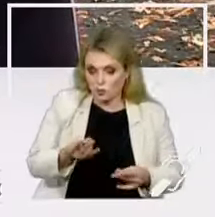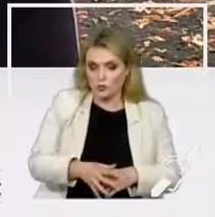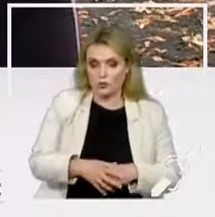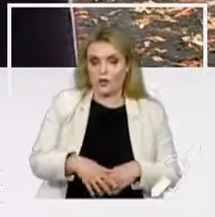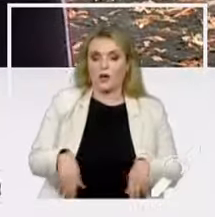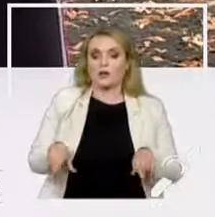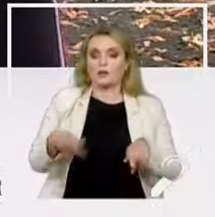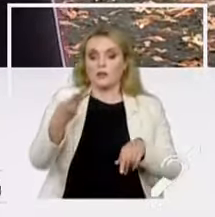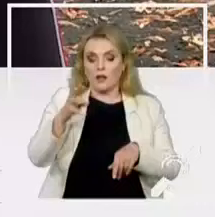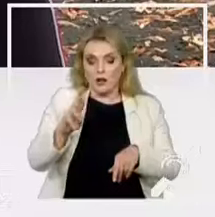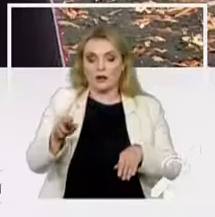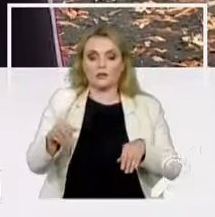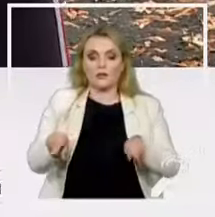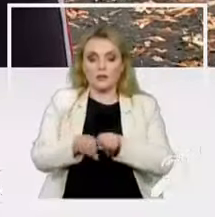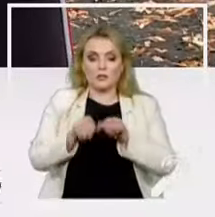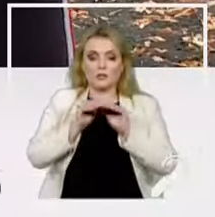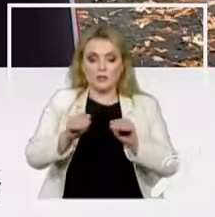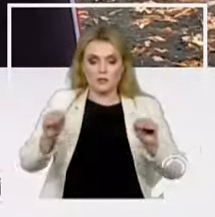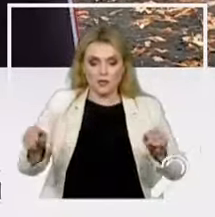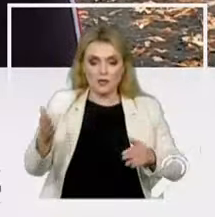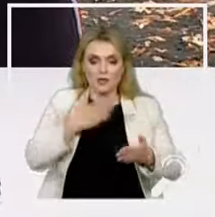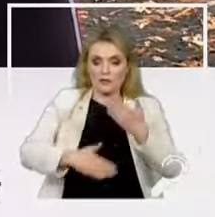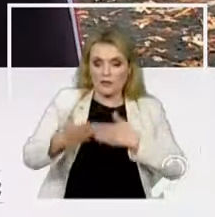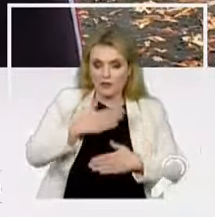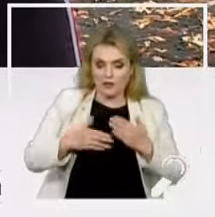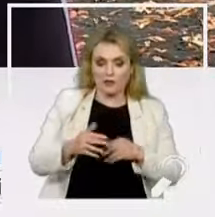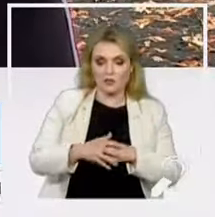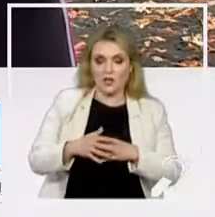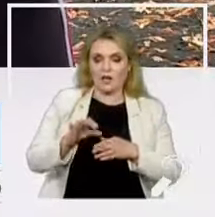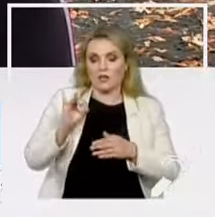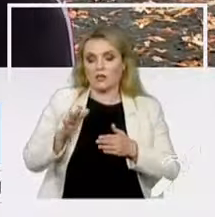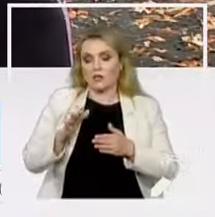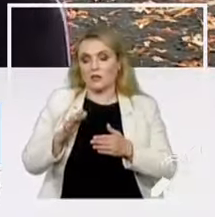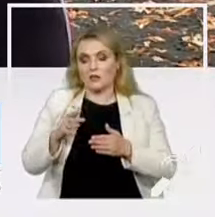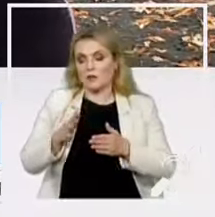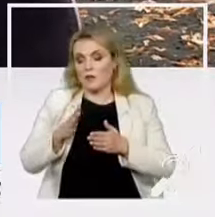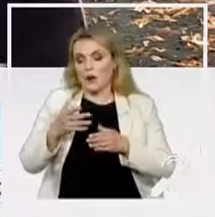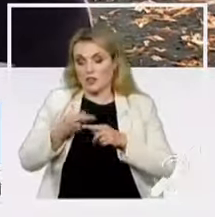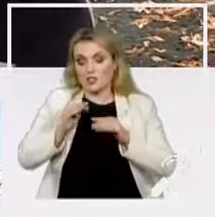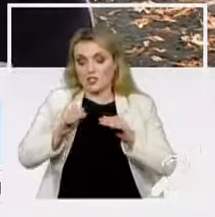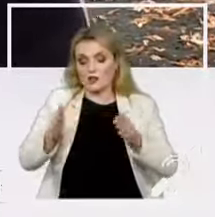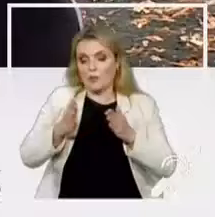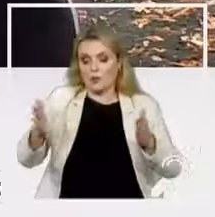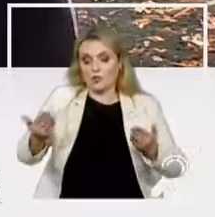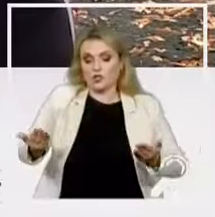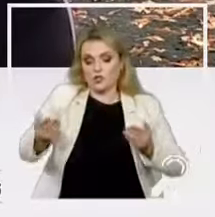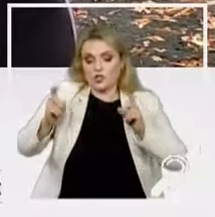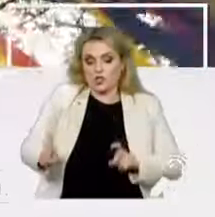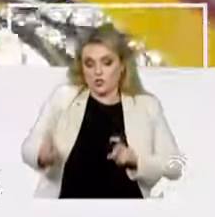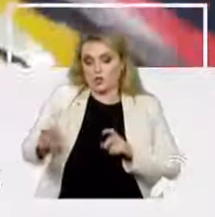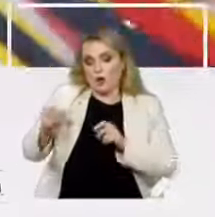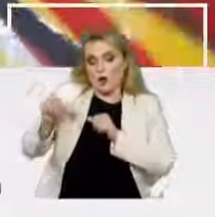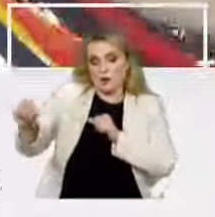cu dizabilități, că ei nu prea așa mai apart. Și atunci foarte mulțumiți suntem și vor să joace, ori